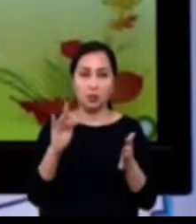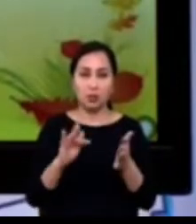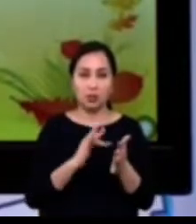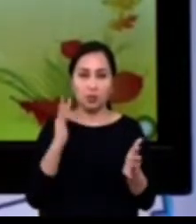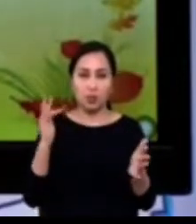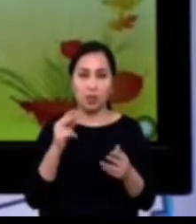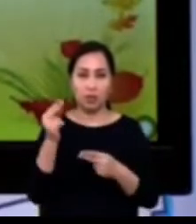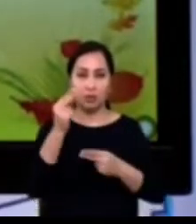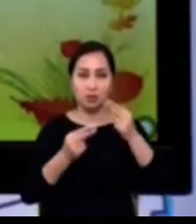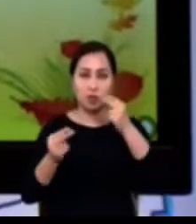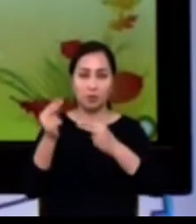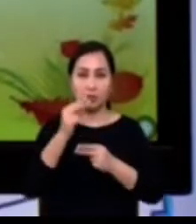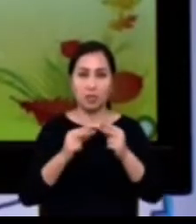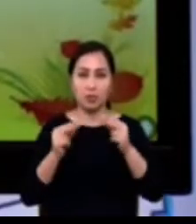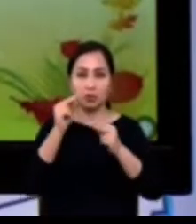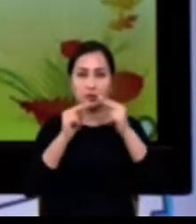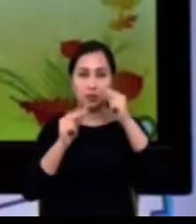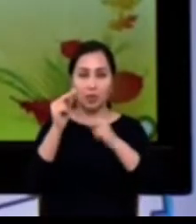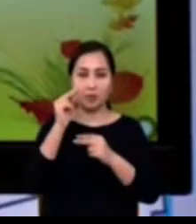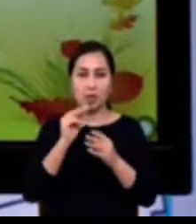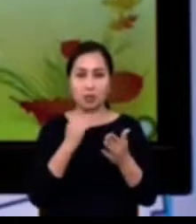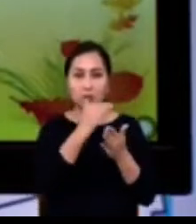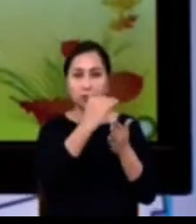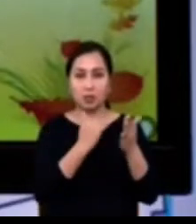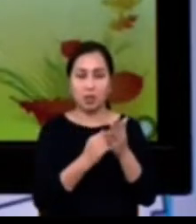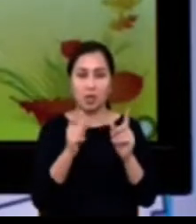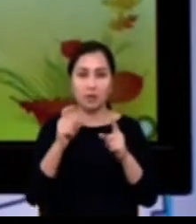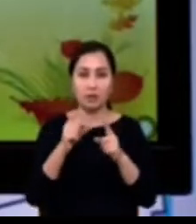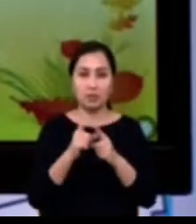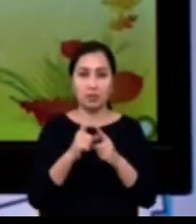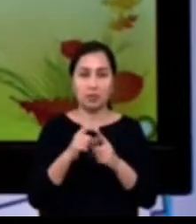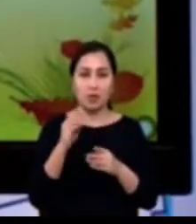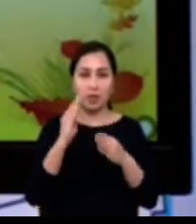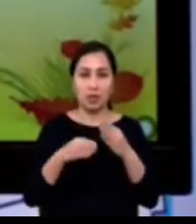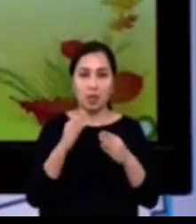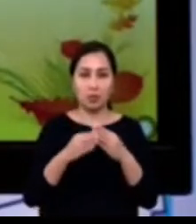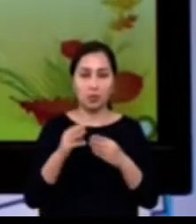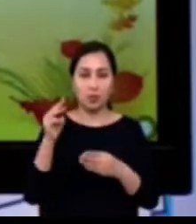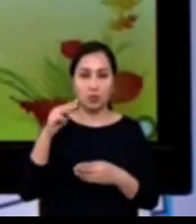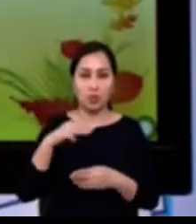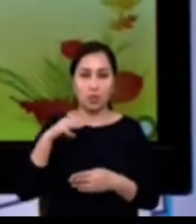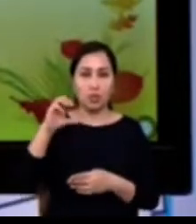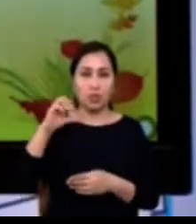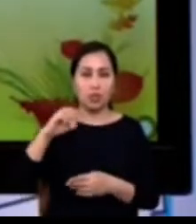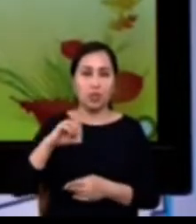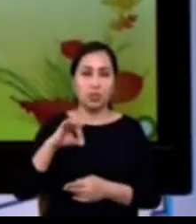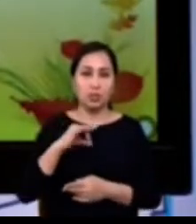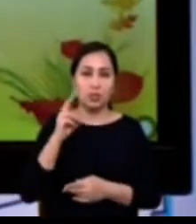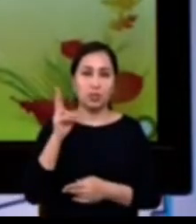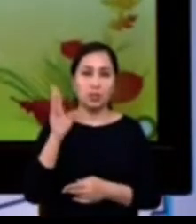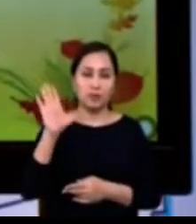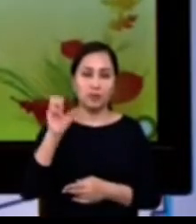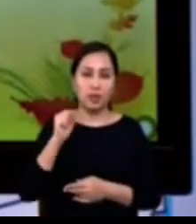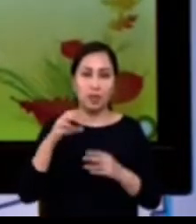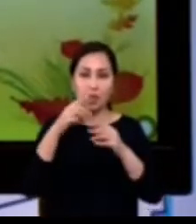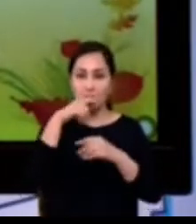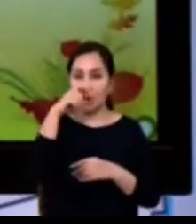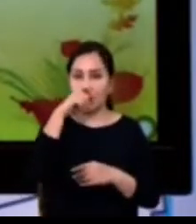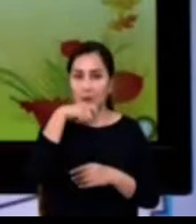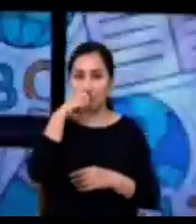тетрадях нарисовать и составить схемы к словам «капуста», «тыква», «лимон» и «хурма».